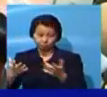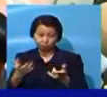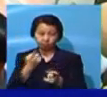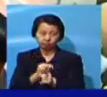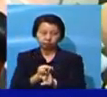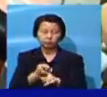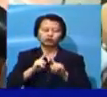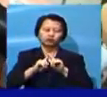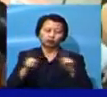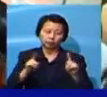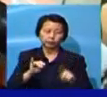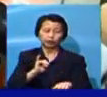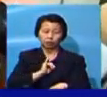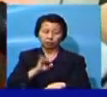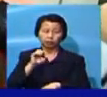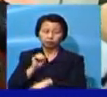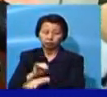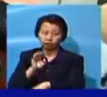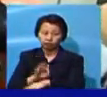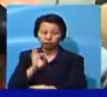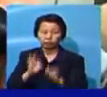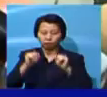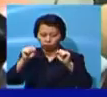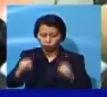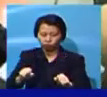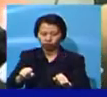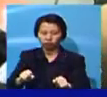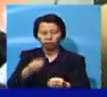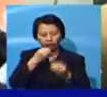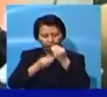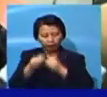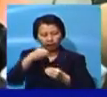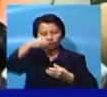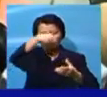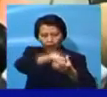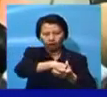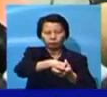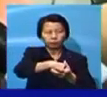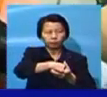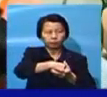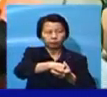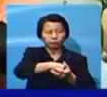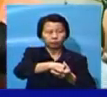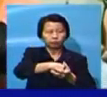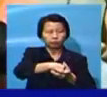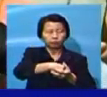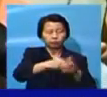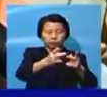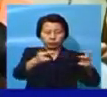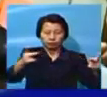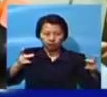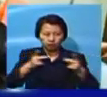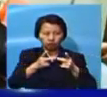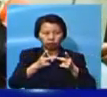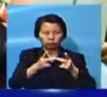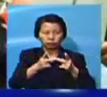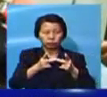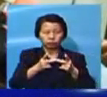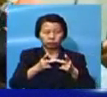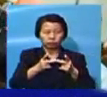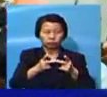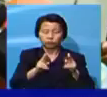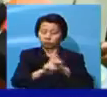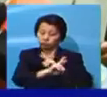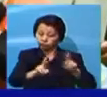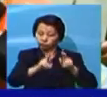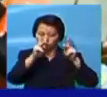tetapi nasihat saya ialah kalau sejauh mana yang boleh makan di dalam kawasan apa atau yang